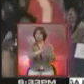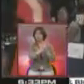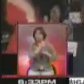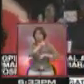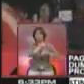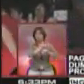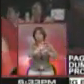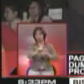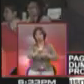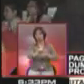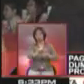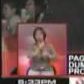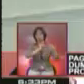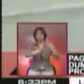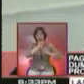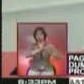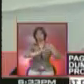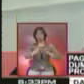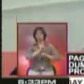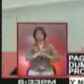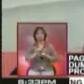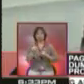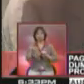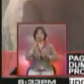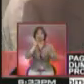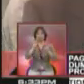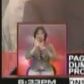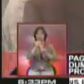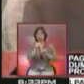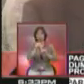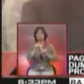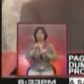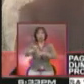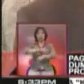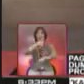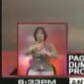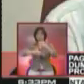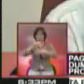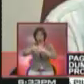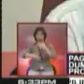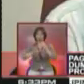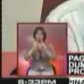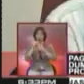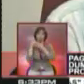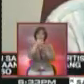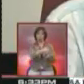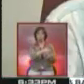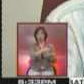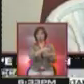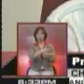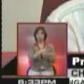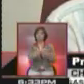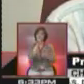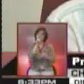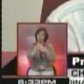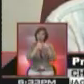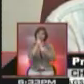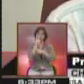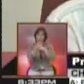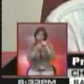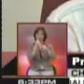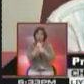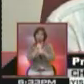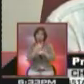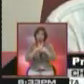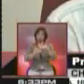Arts, piling-pili at dumadaan sa mahabang proseso ang pagbibigay ng National Artist Award. Inaabot yan sa ito 2 taon eh. Oo, ganun